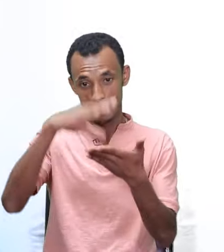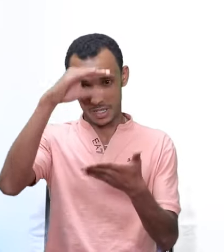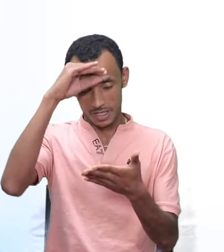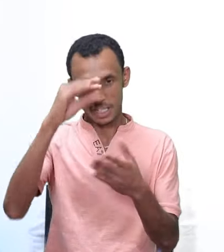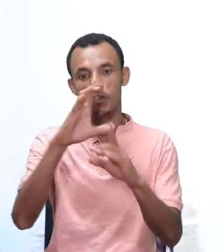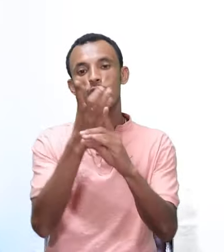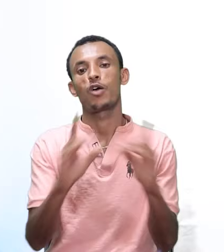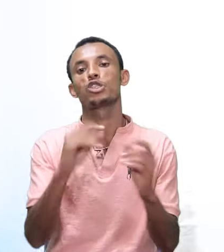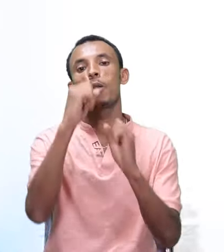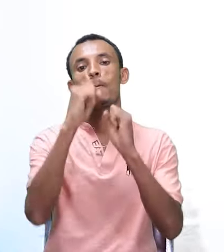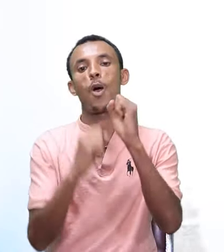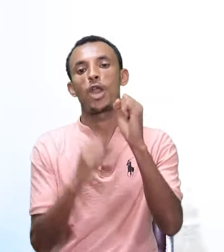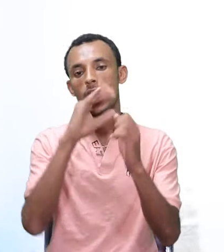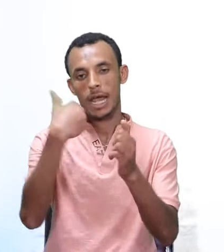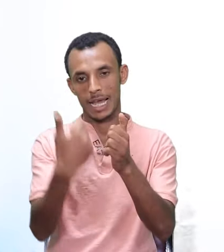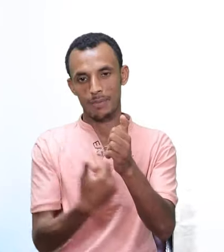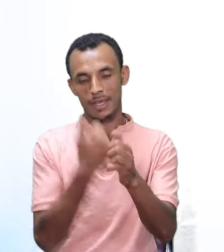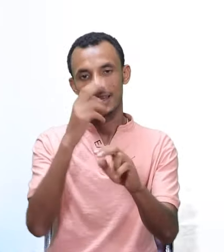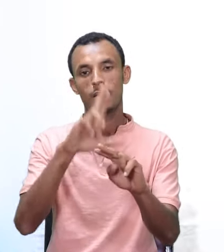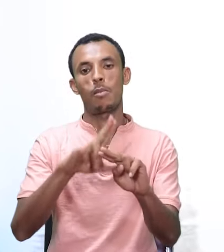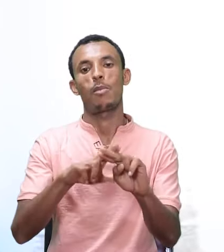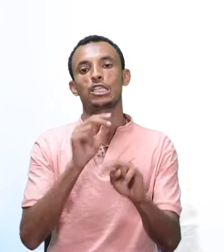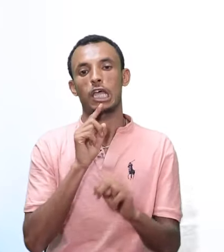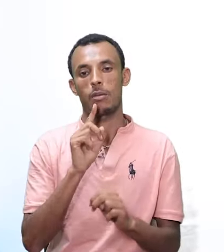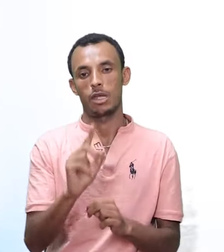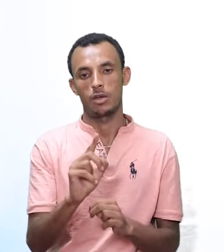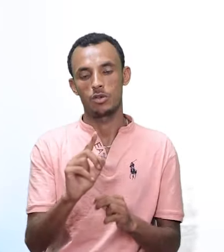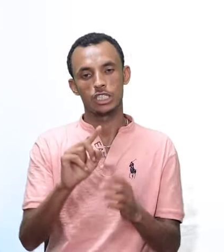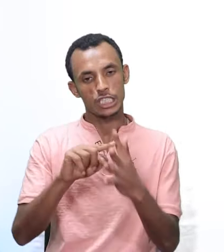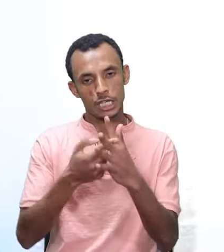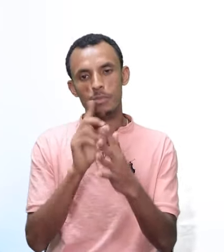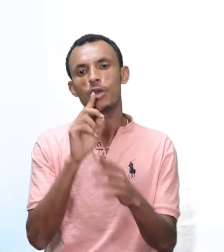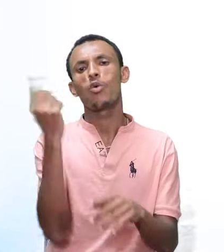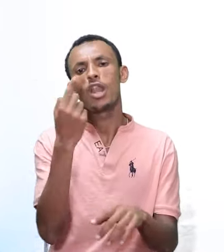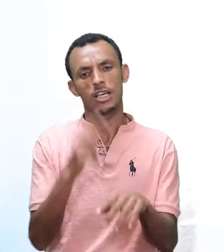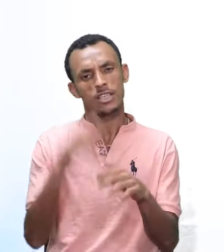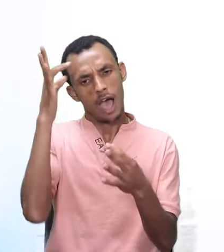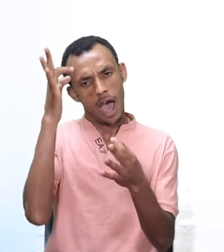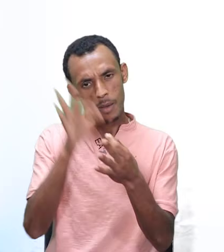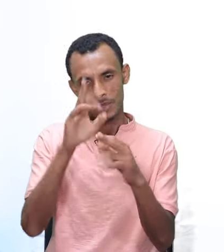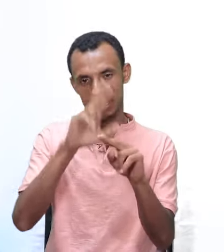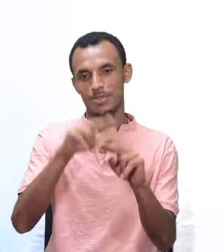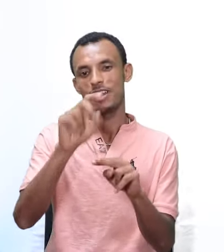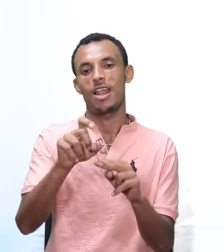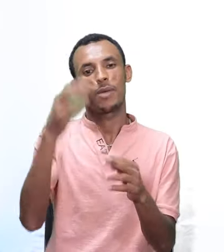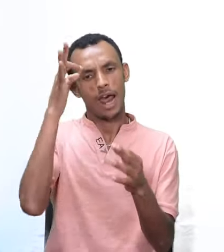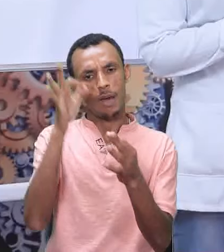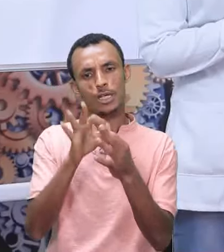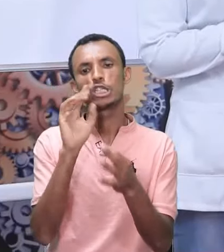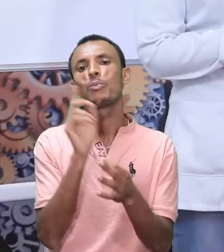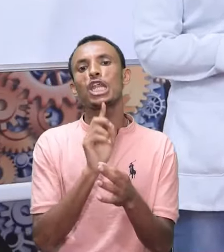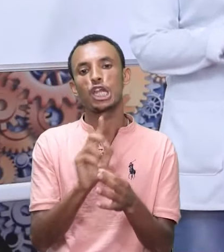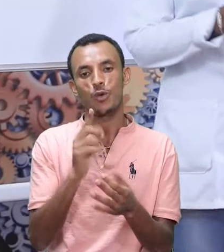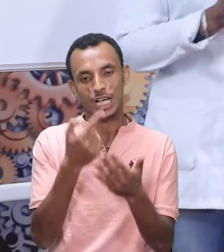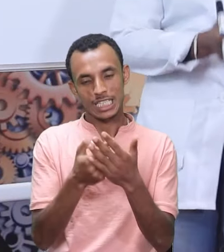ትምህርታችን ክፍልፋዮችን ማወዳደርና በቅደም ተከተል ማስቀመጥ ነው ስንጀምር ምን ጊዜም አላማ ማስቀመጥ ስላለብን አላማችን ምንድነው